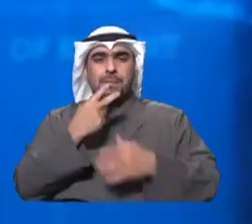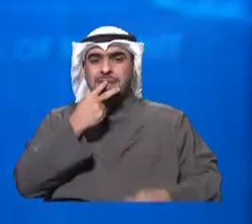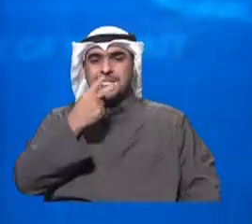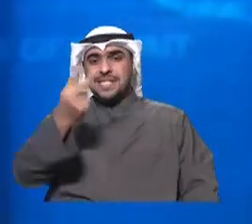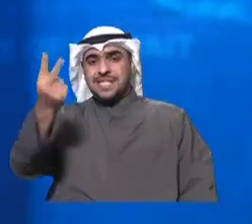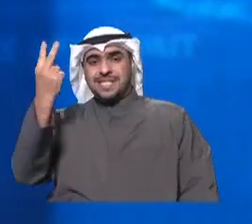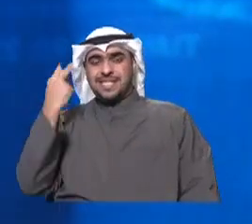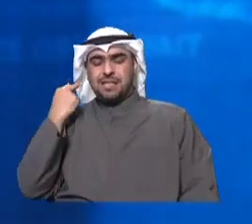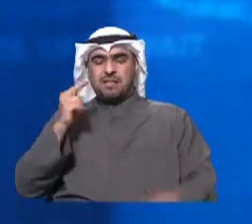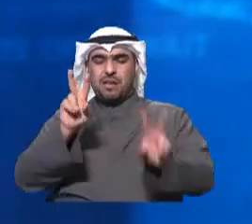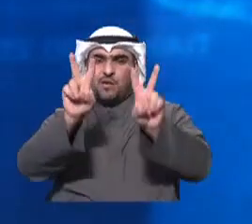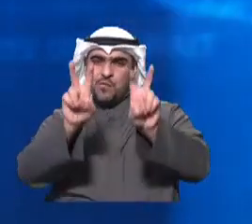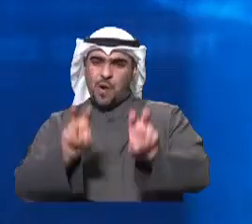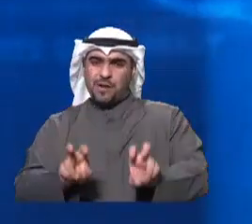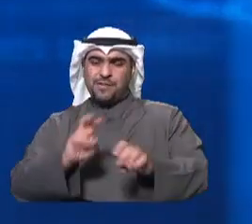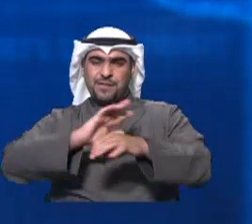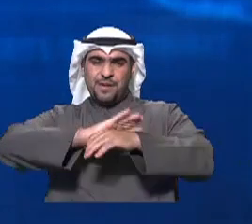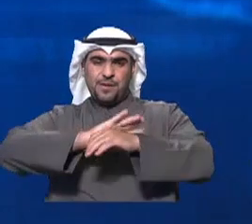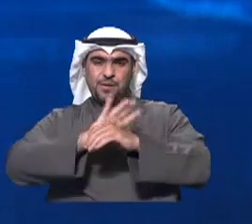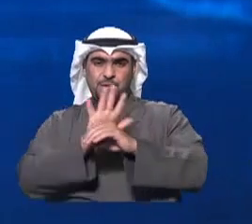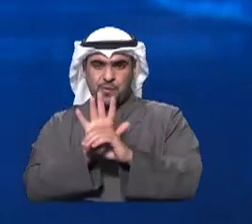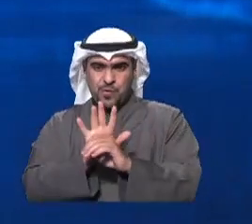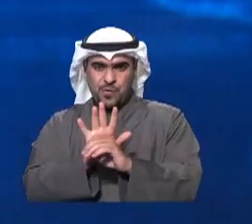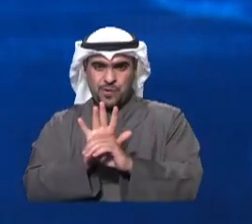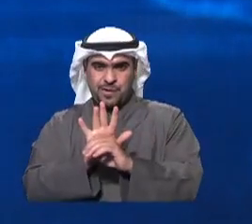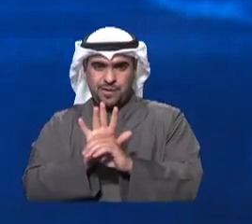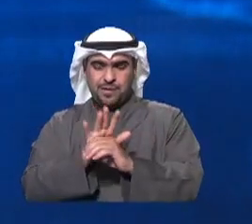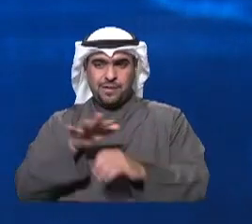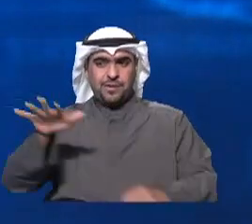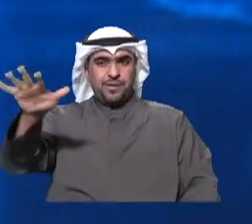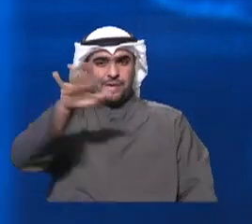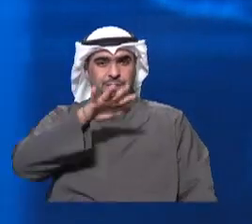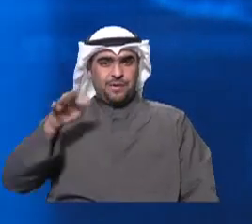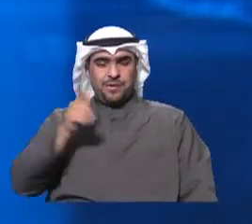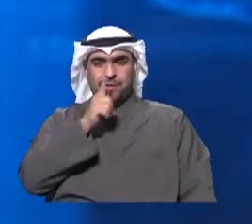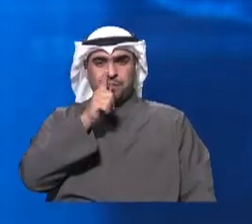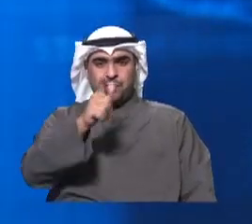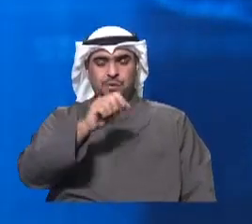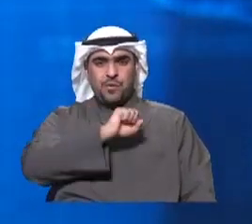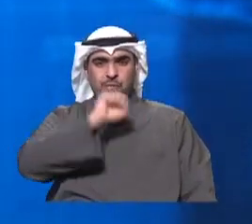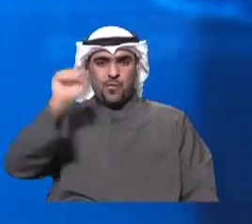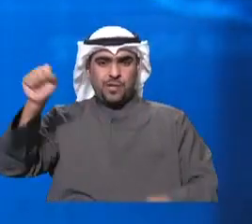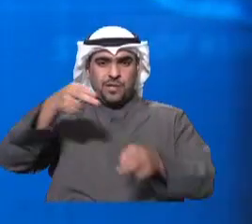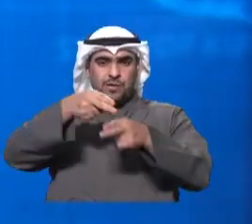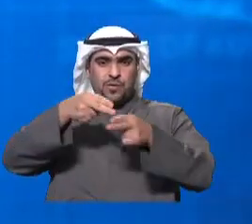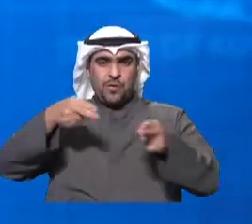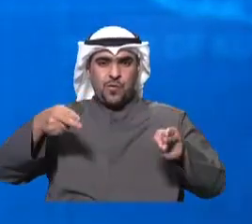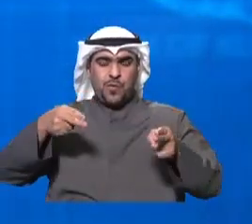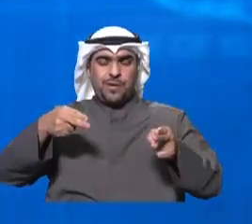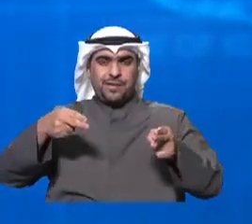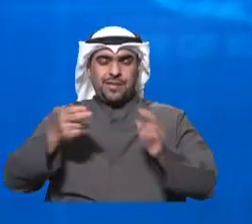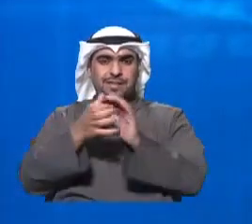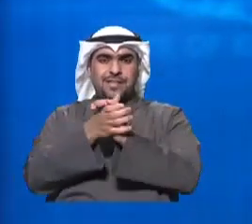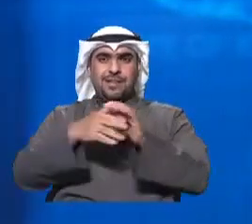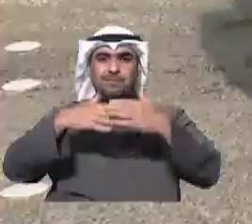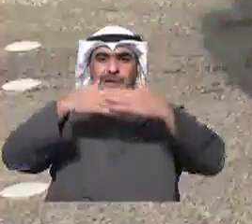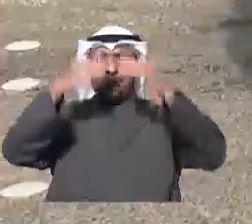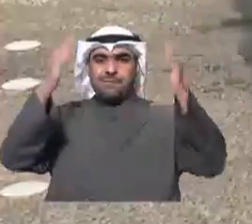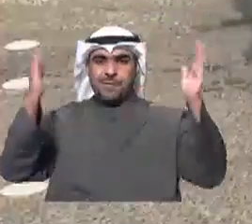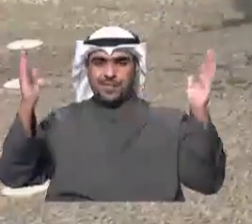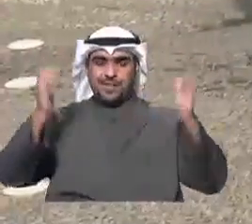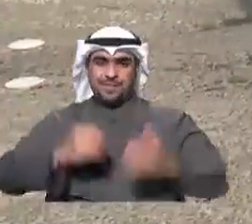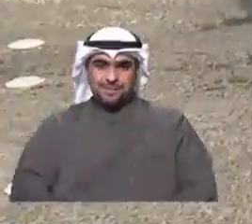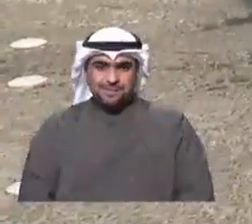عامين بسبب كورونا، منشدين بصوت واحد: وطن الكويت سلمت للمجد.